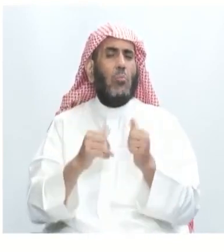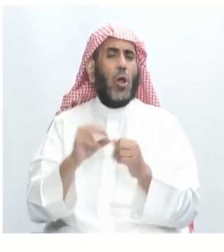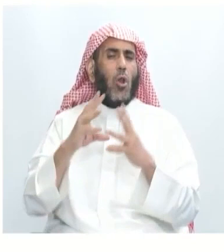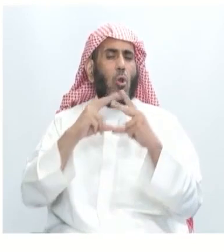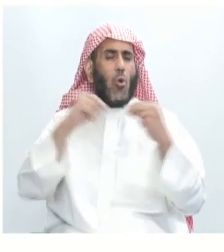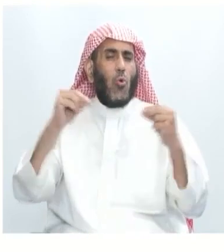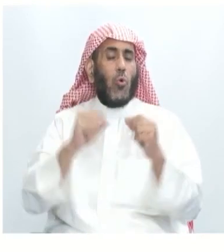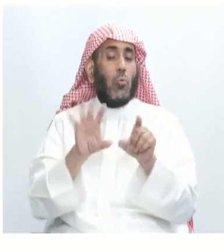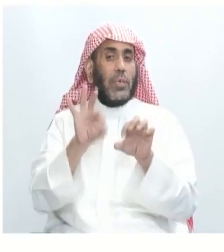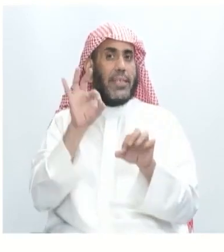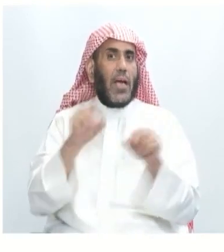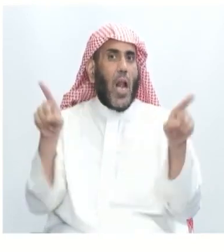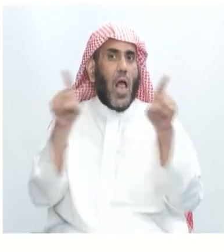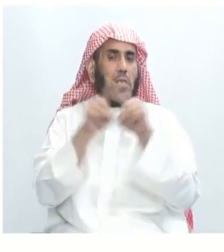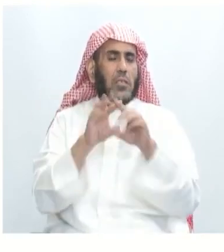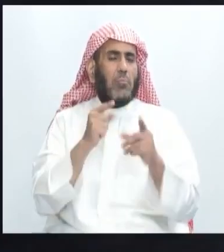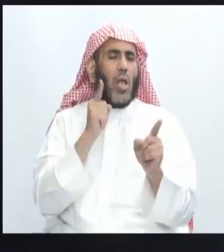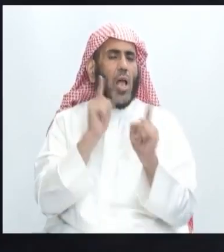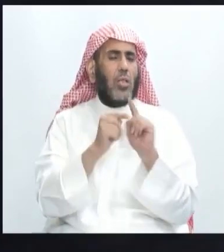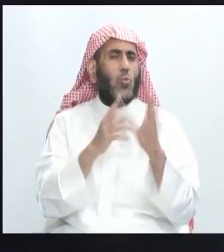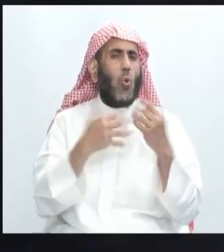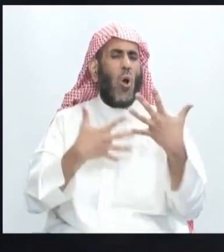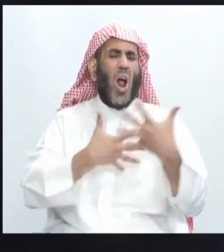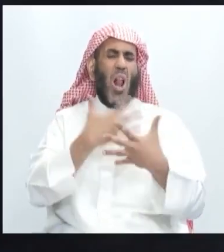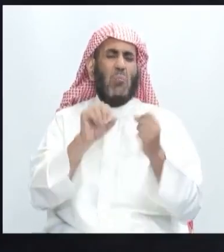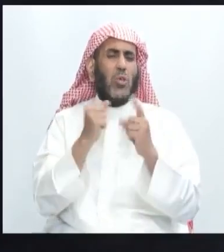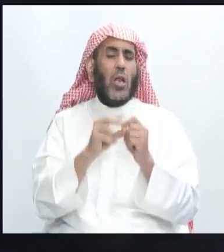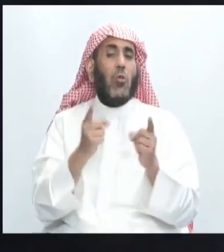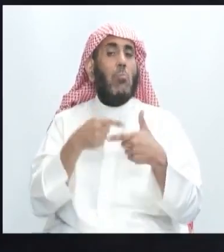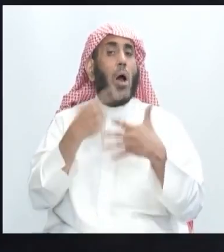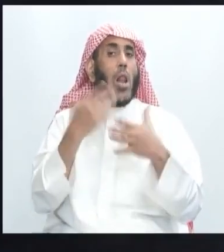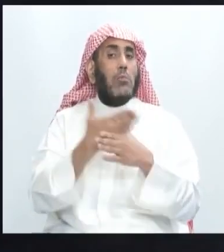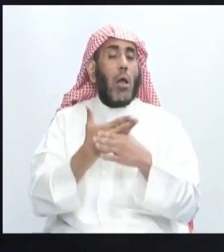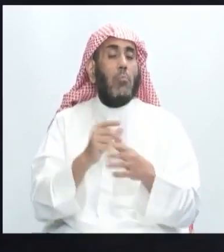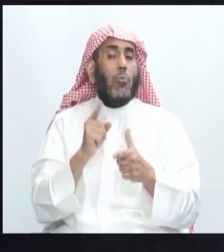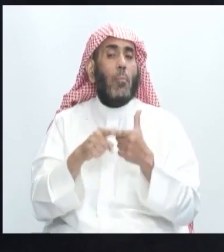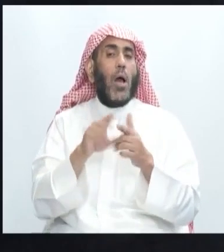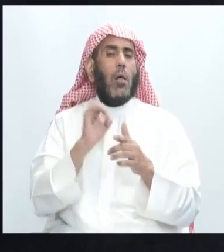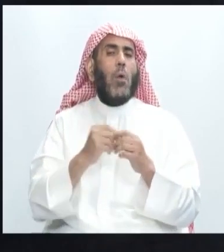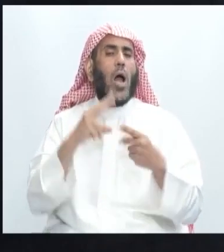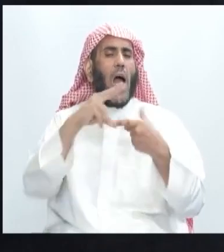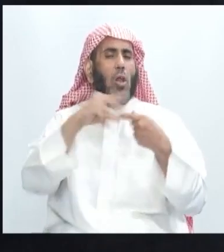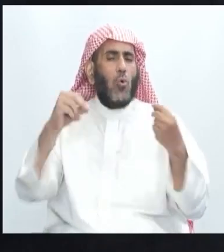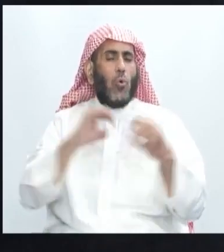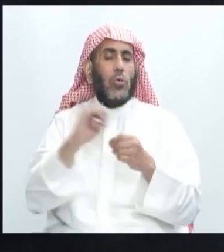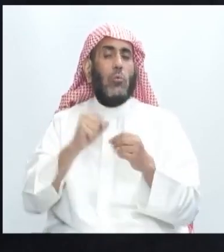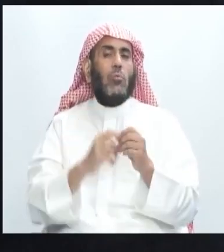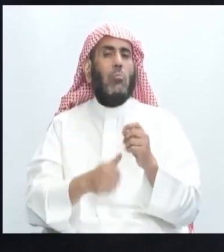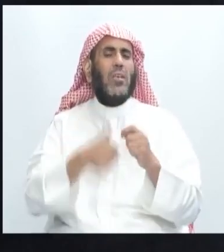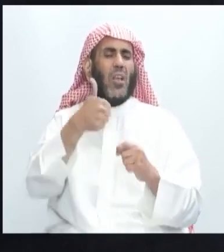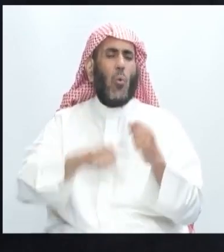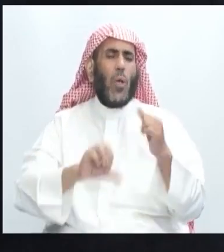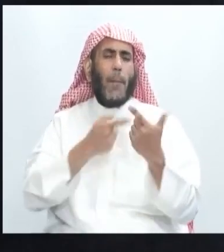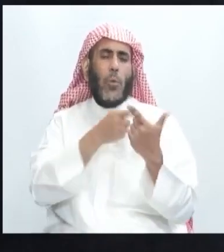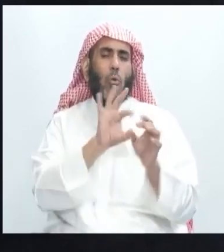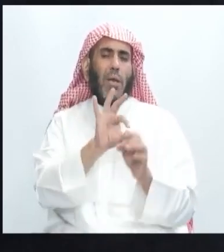واختيار الانسب اذا تحديد المشكله ثم الاسباب لذلك بعد ذلك تاتي بالحلول ثم تقويم الحلول